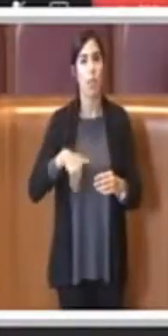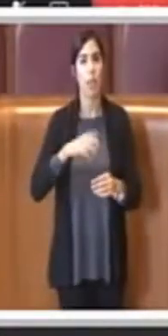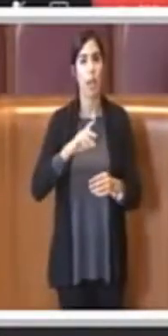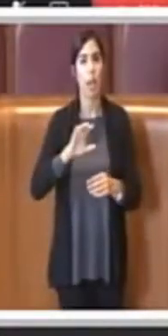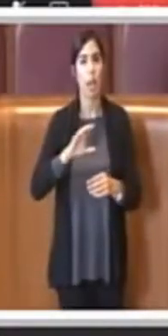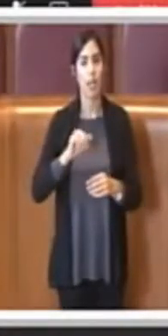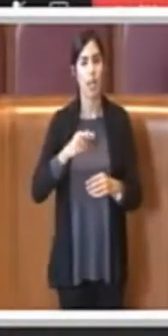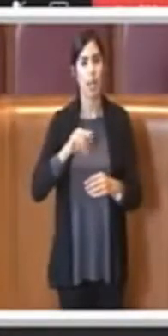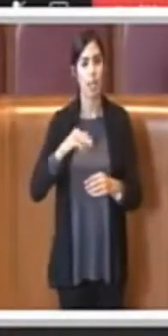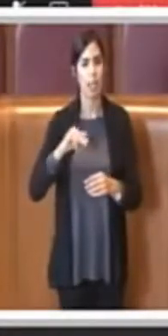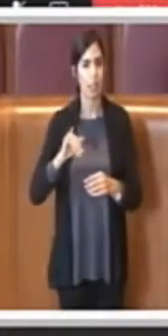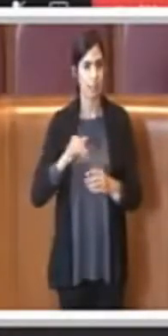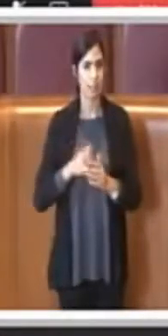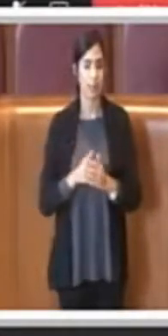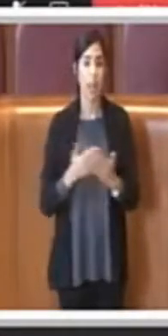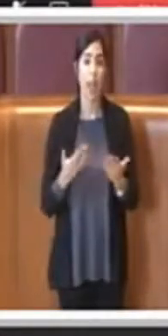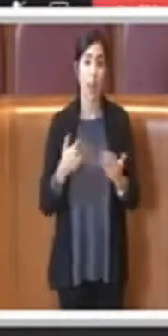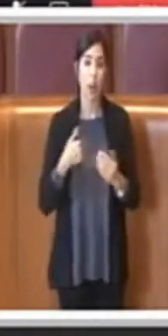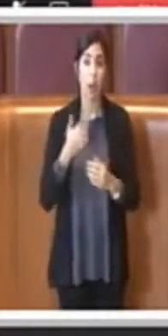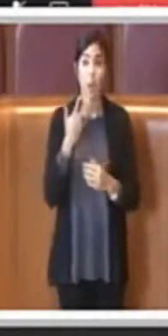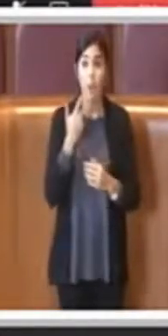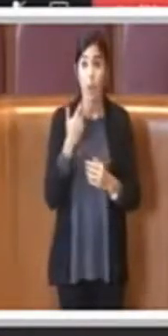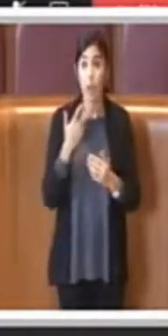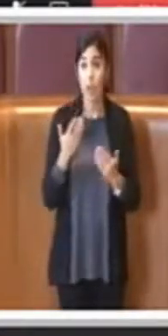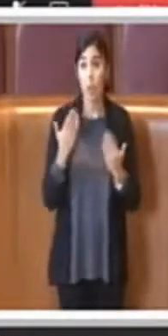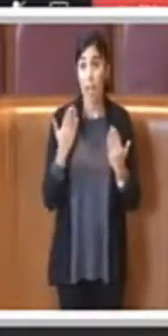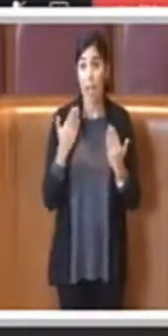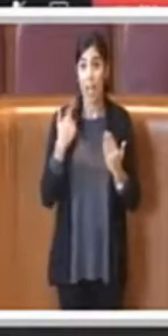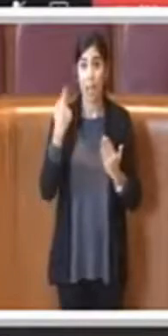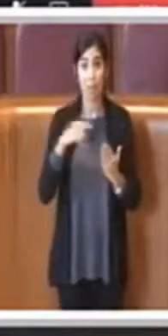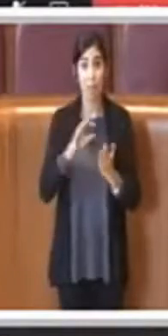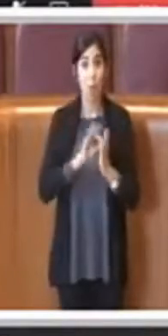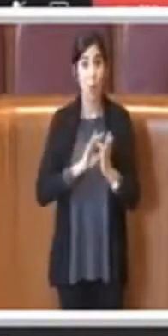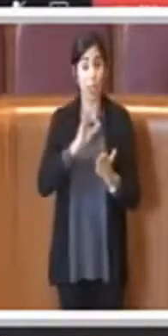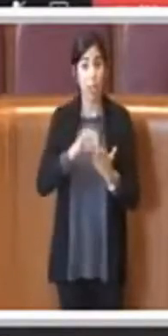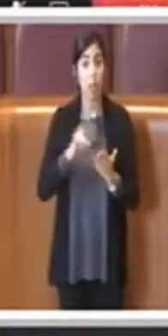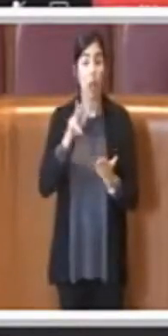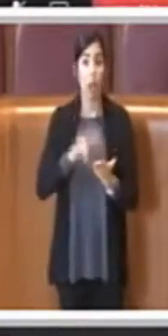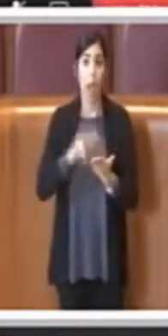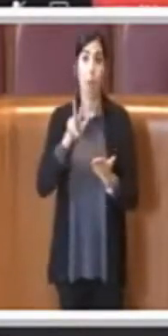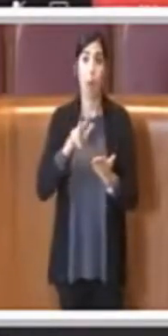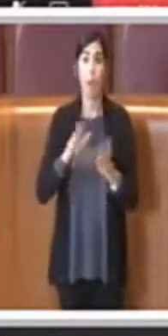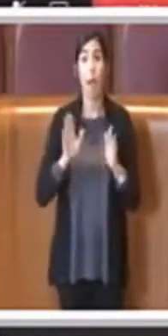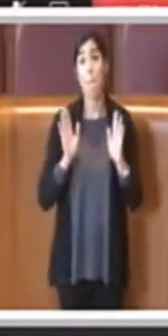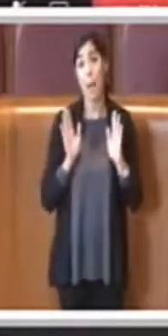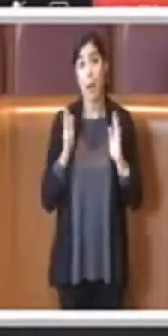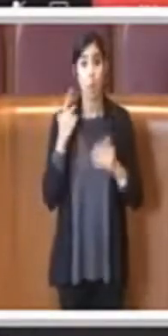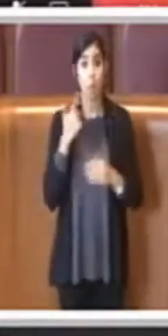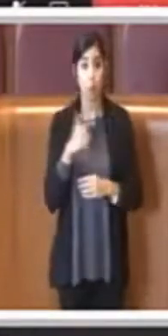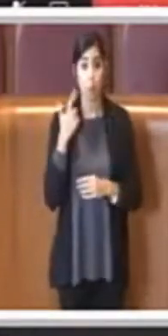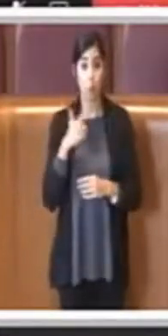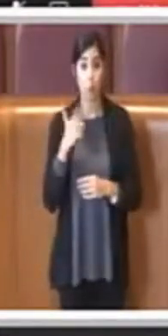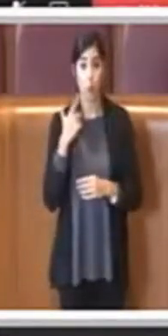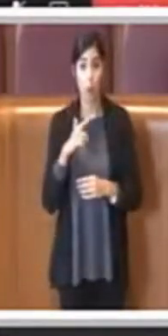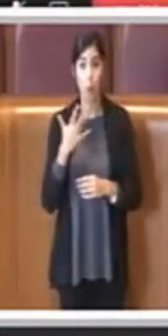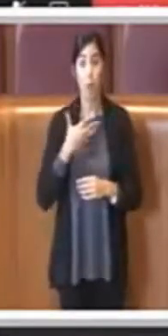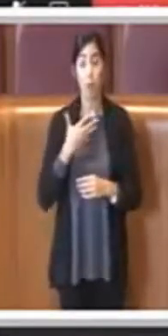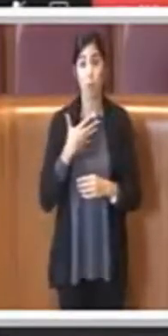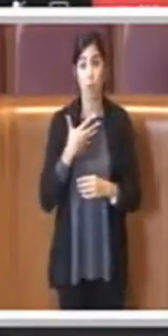Allora, a noi piacerebbe molto poter approvare questo ordine del giorno, però purtroppo ci